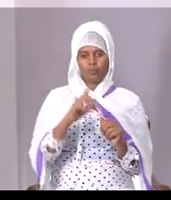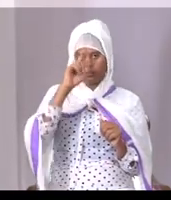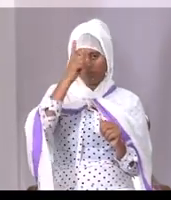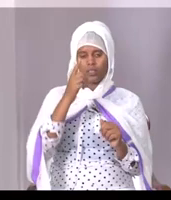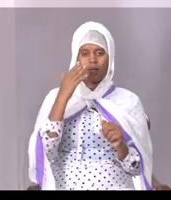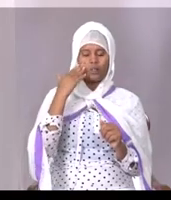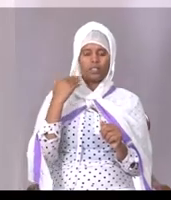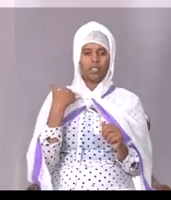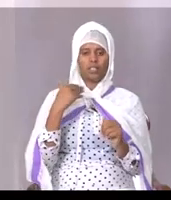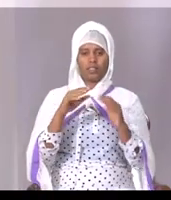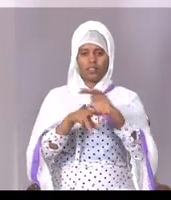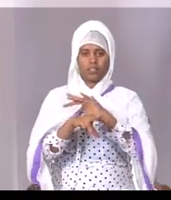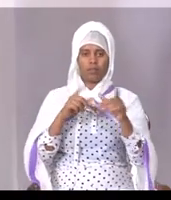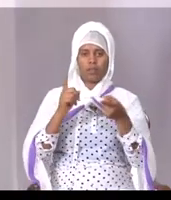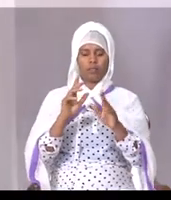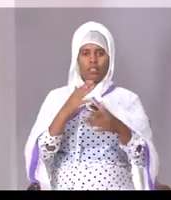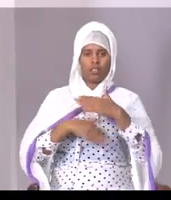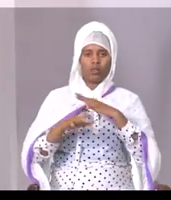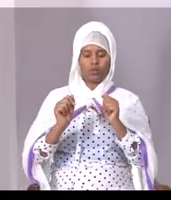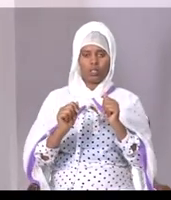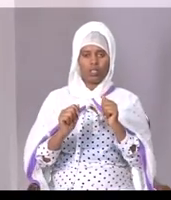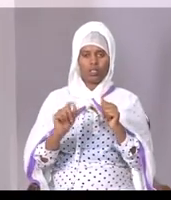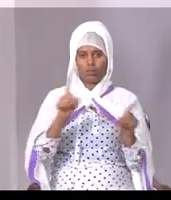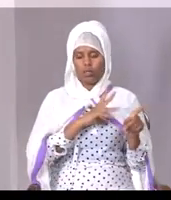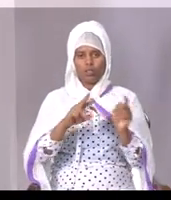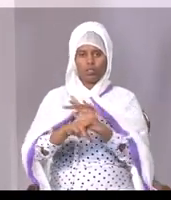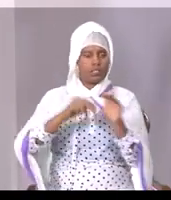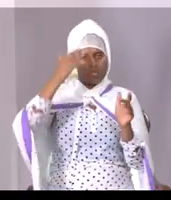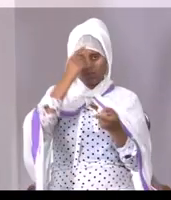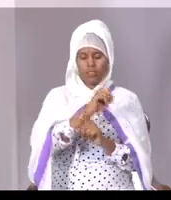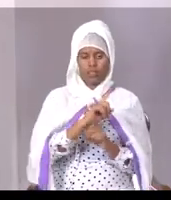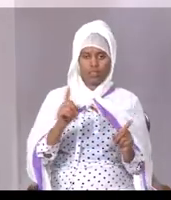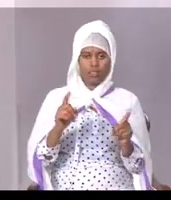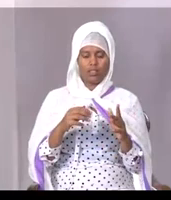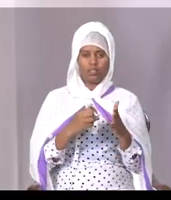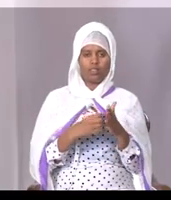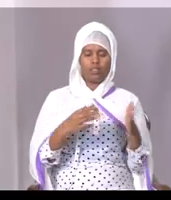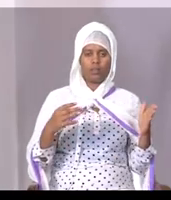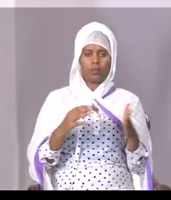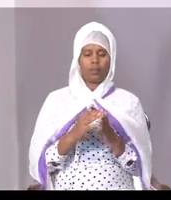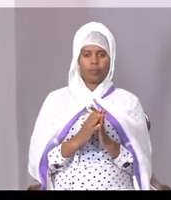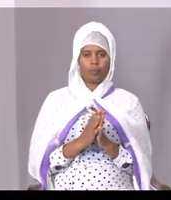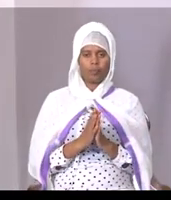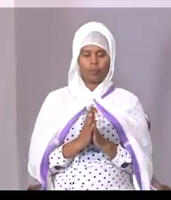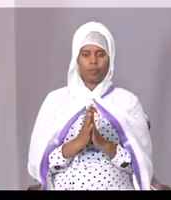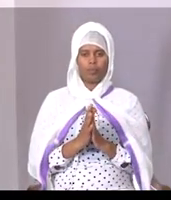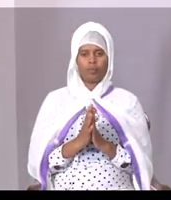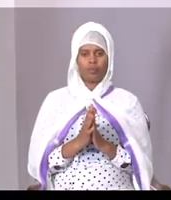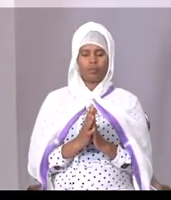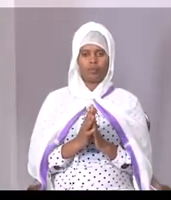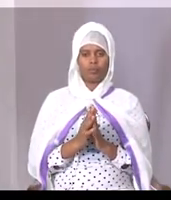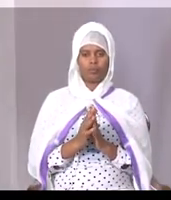ይብል ነይሩ እዩ እዚ ነገዛርሱት ምሳሌ እቲ ኣብ ሰይጣን ኣብ መስቀል ዝእሰለሉ ግዜ ምሳሌ እዩ ማለት እዩ ምክንያቱ ለኣቅርቦተ ሰይጣን ክበሃል